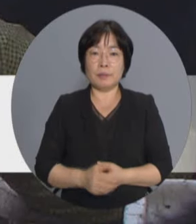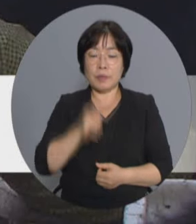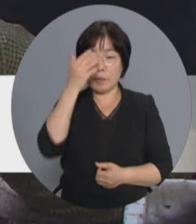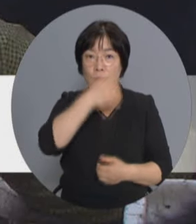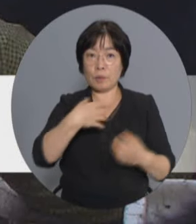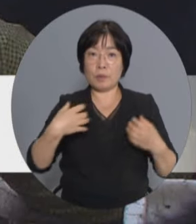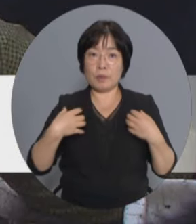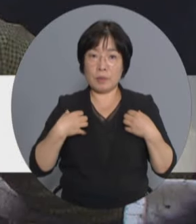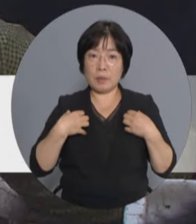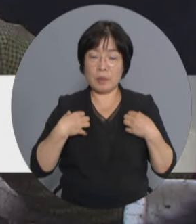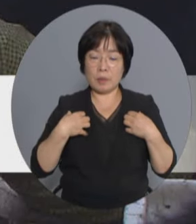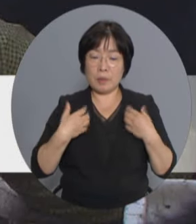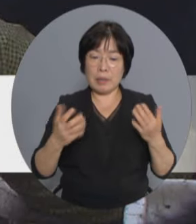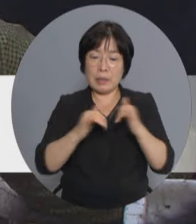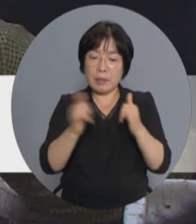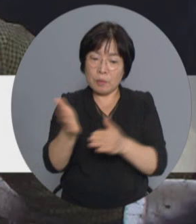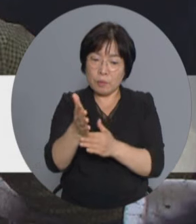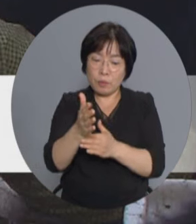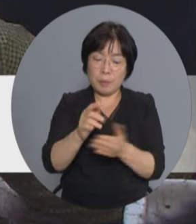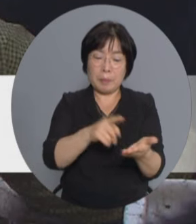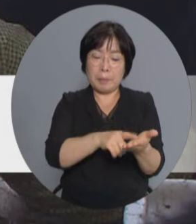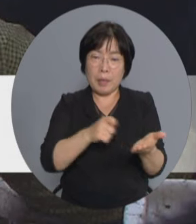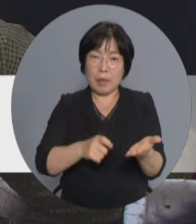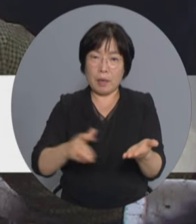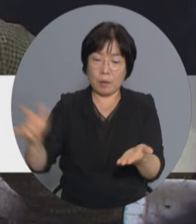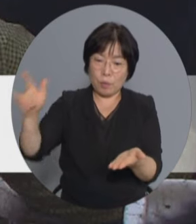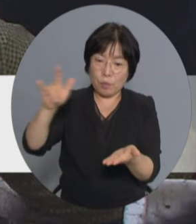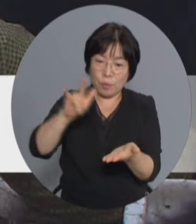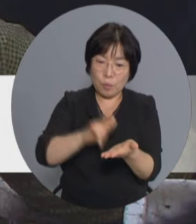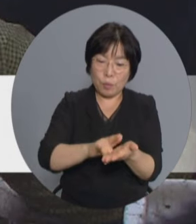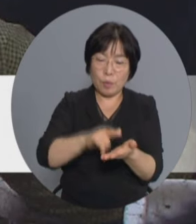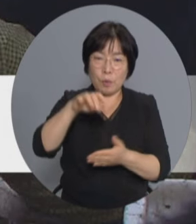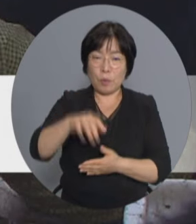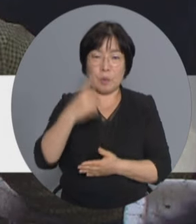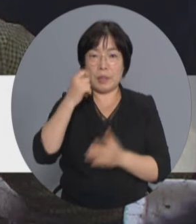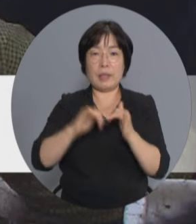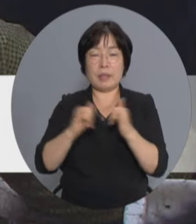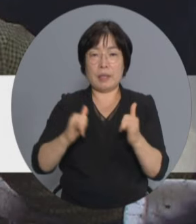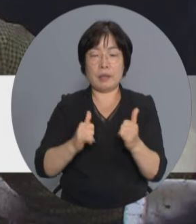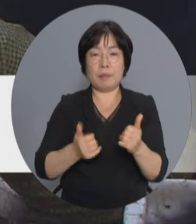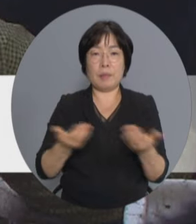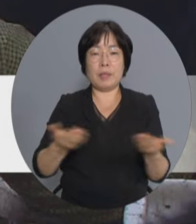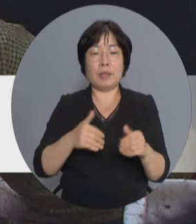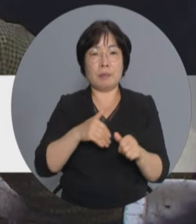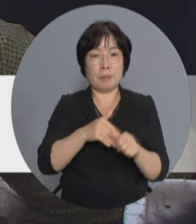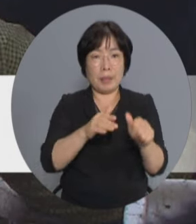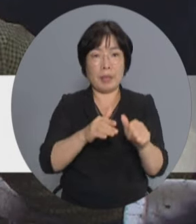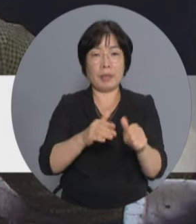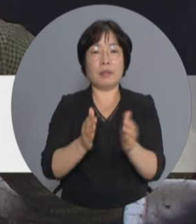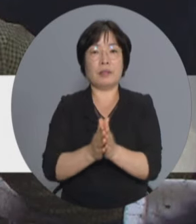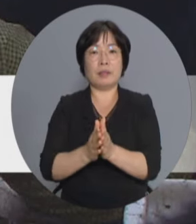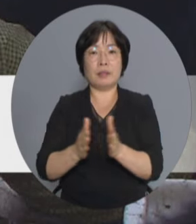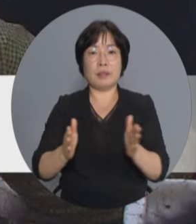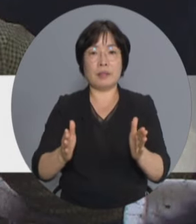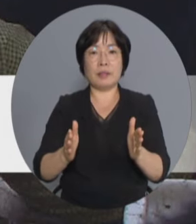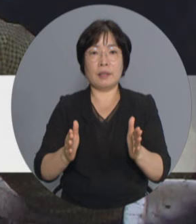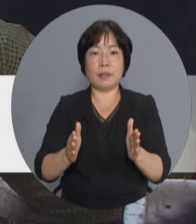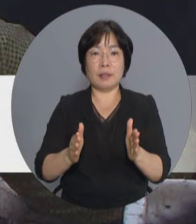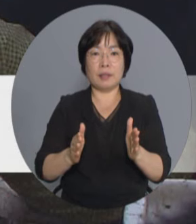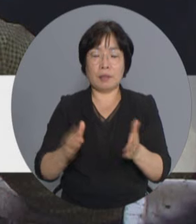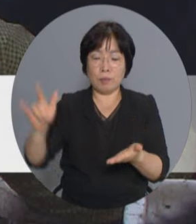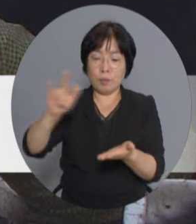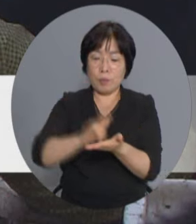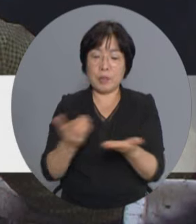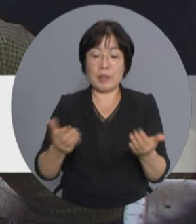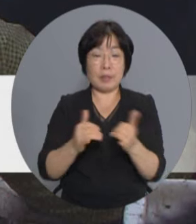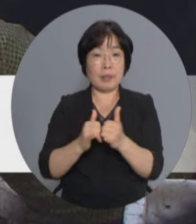여수시가 최근 어촌 인력난 해소를 위해 관내 굴 양식어가에 외국인 계절 근로자를 처음으로 도입했습니다. 이들